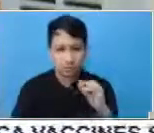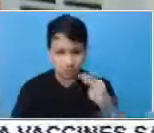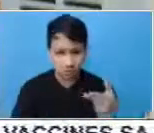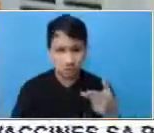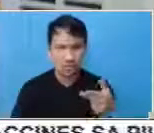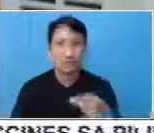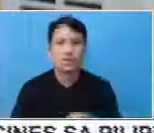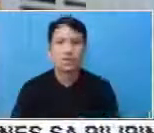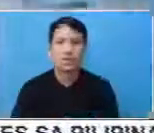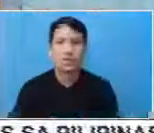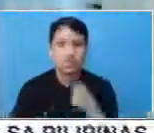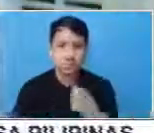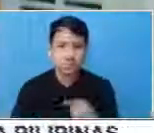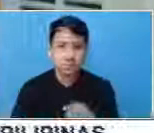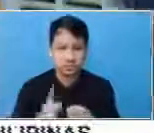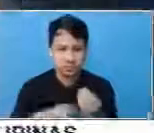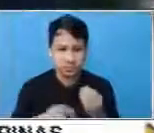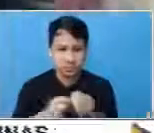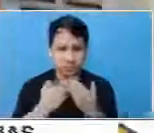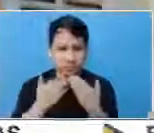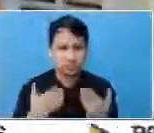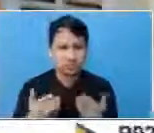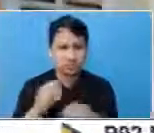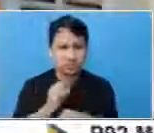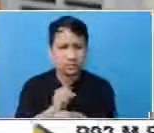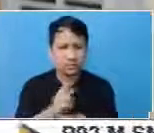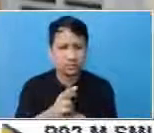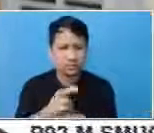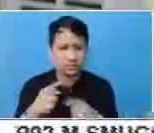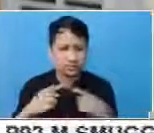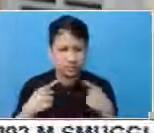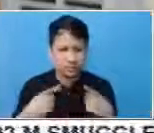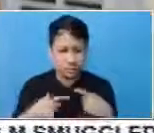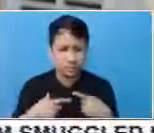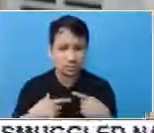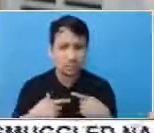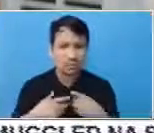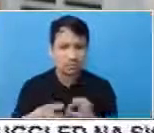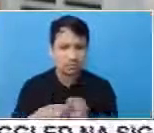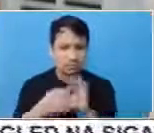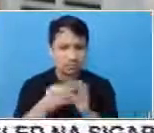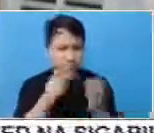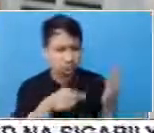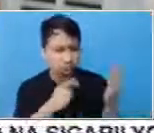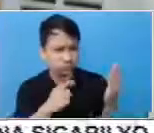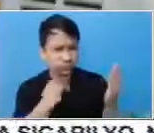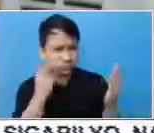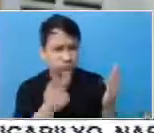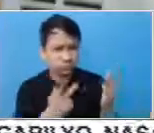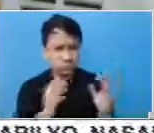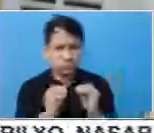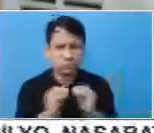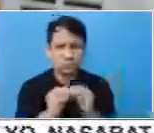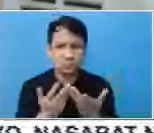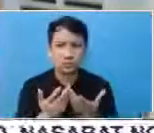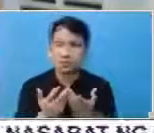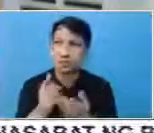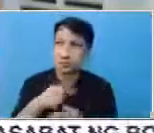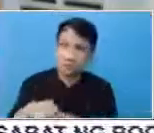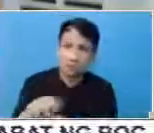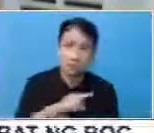vaccination. At kung makikita mo sa aking likuran, nakahanda na yung mga gamit dito, pati na rin yung vaccination area kung saan tuturukan yung mga